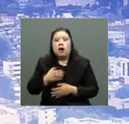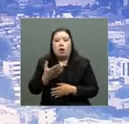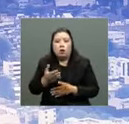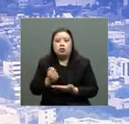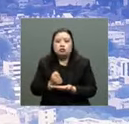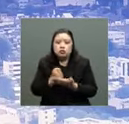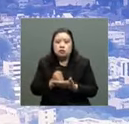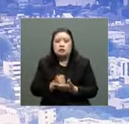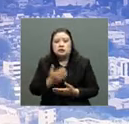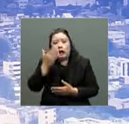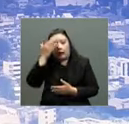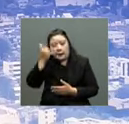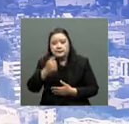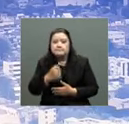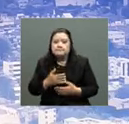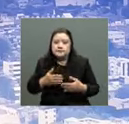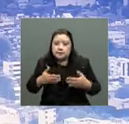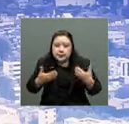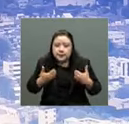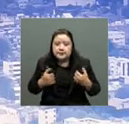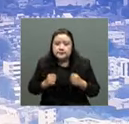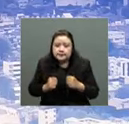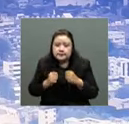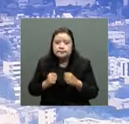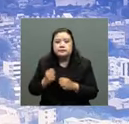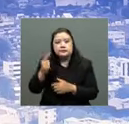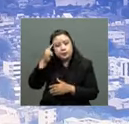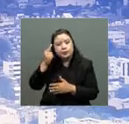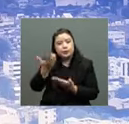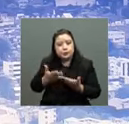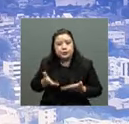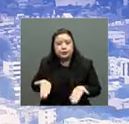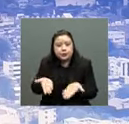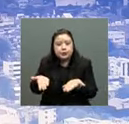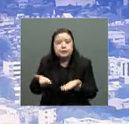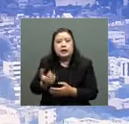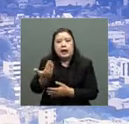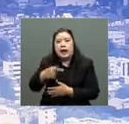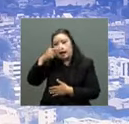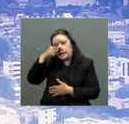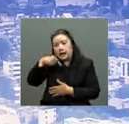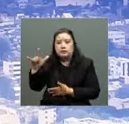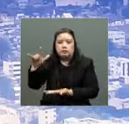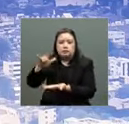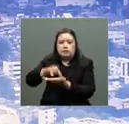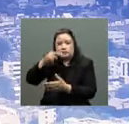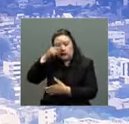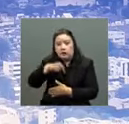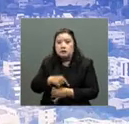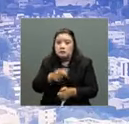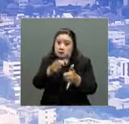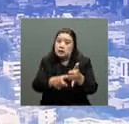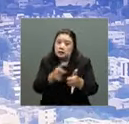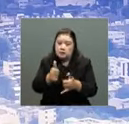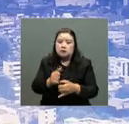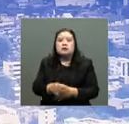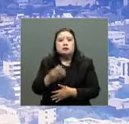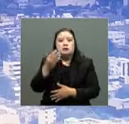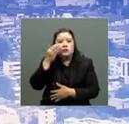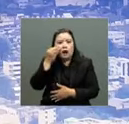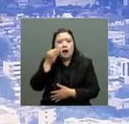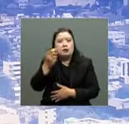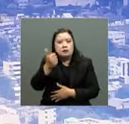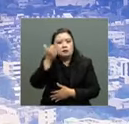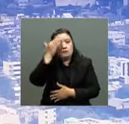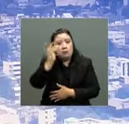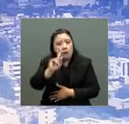จซึ่งกันและกันในความทุกข์ยากอย่างนี้นะครับแล้วก็คนที่กลับเข้ามาในประเทศเราหลายท่านก็ทำตัวน่ารักมากนะครับมาเขียน เ